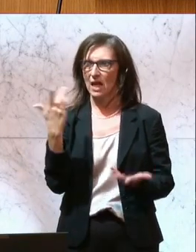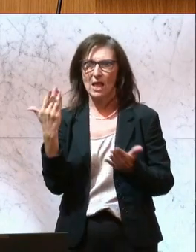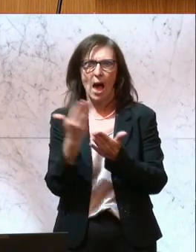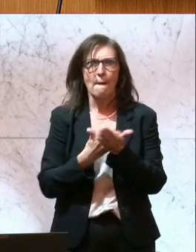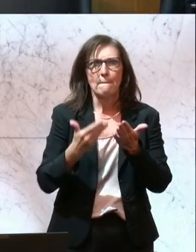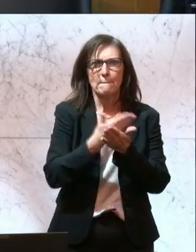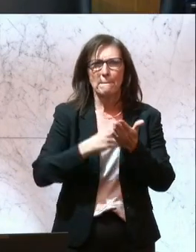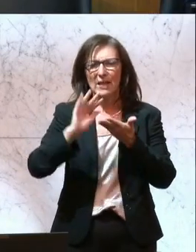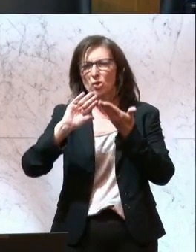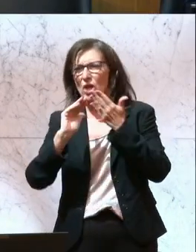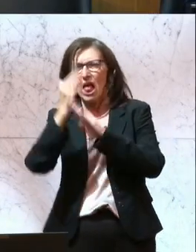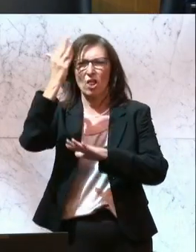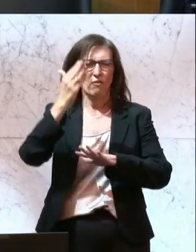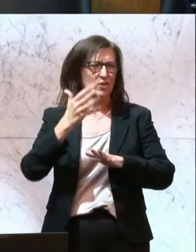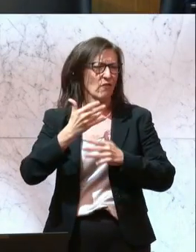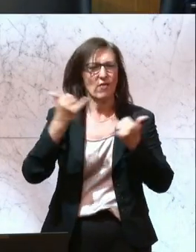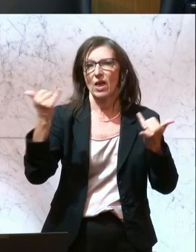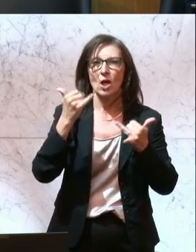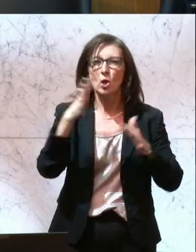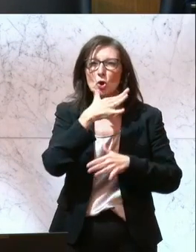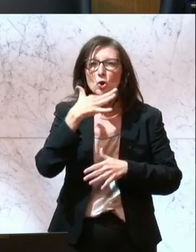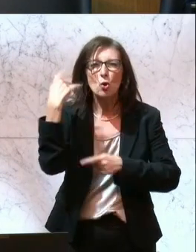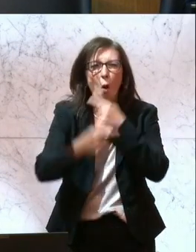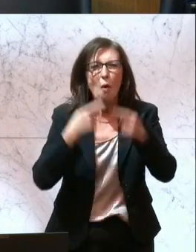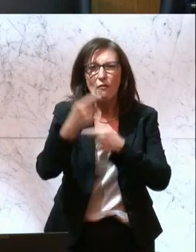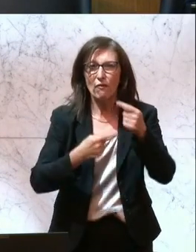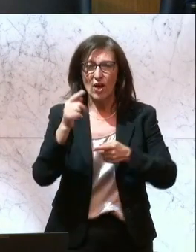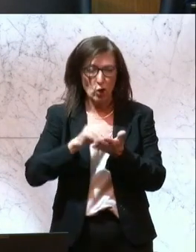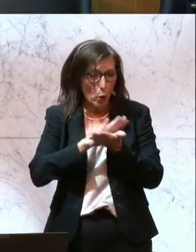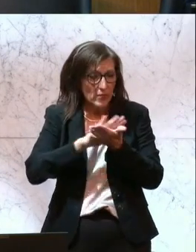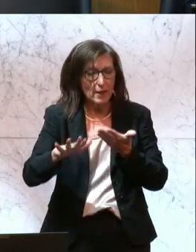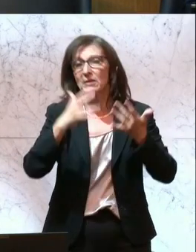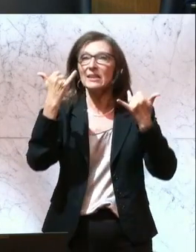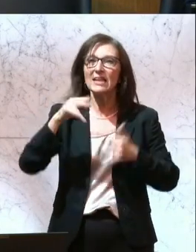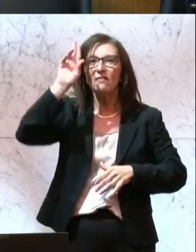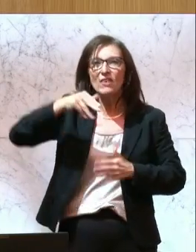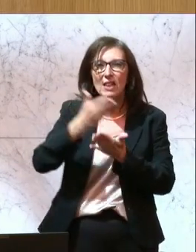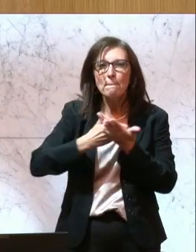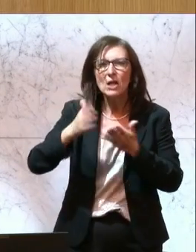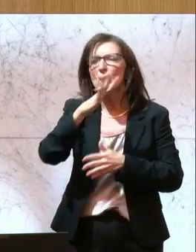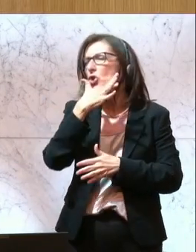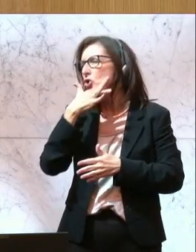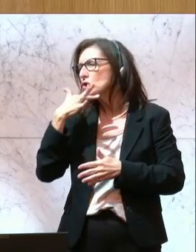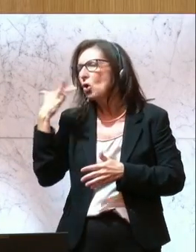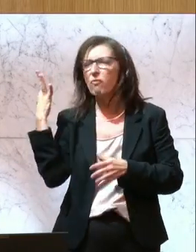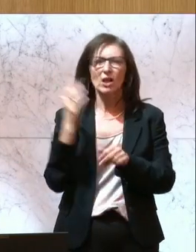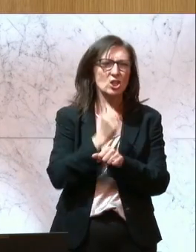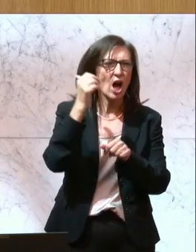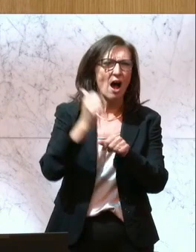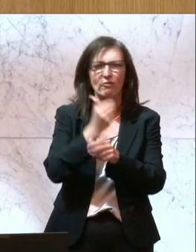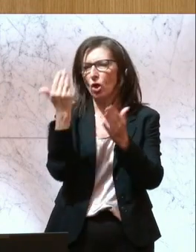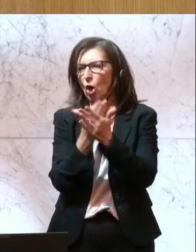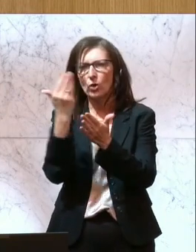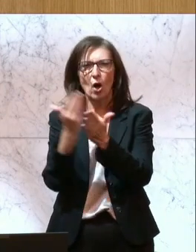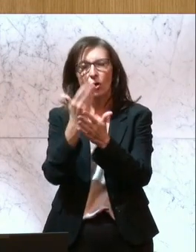Bildungsinnovation. So viel ist noch nie weitergegangen wie jetzt in der Bildung in Wien. So viel an Innovation und das würde